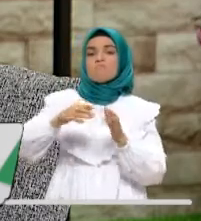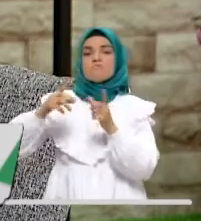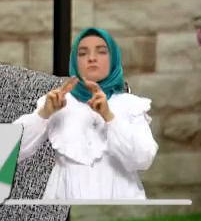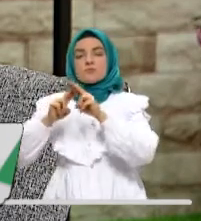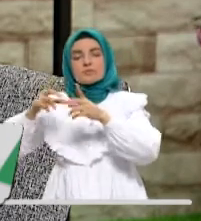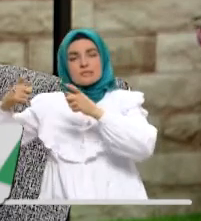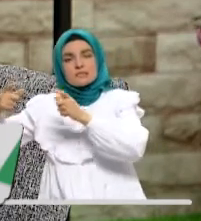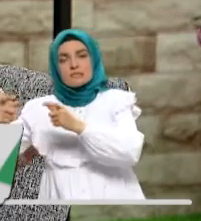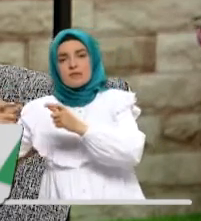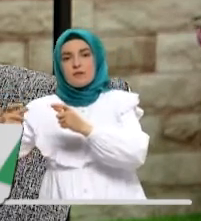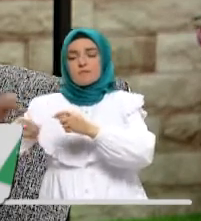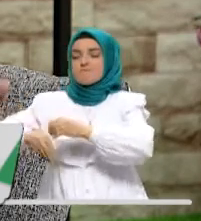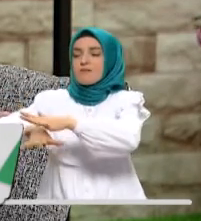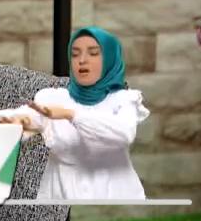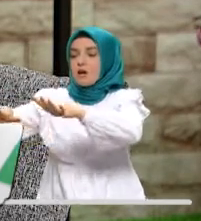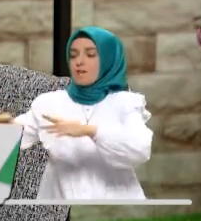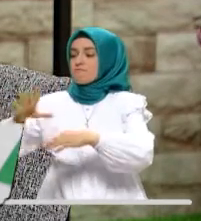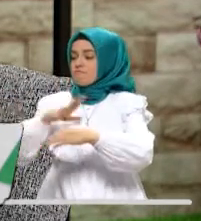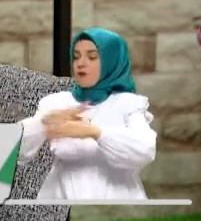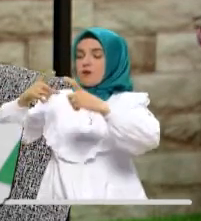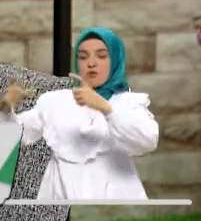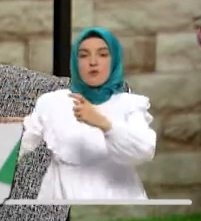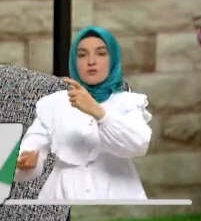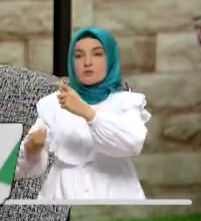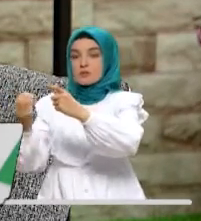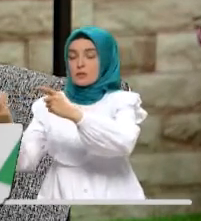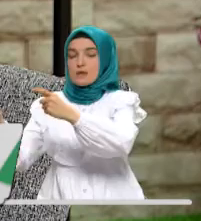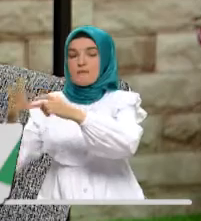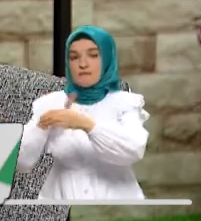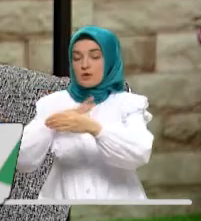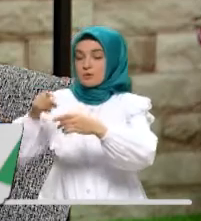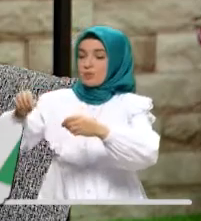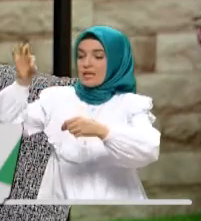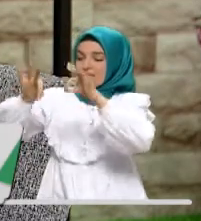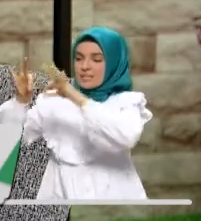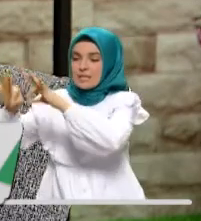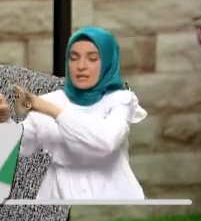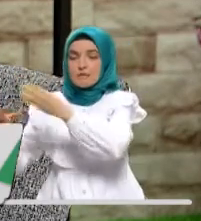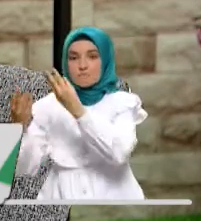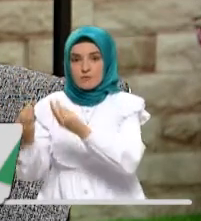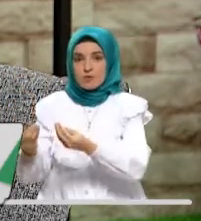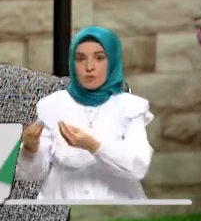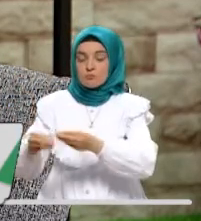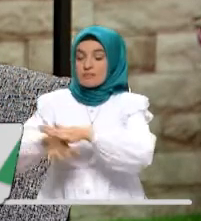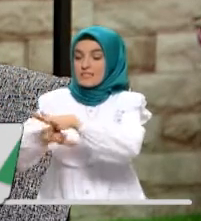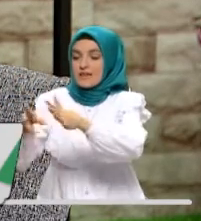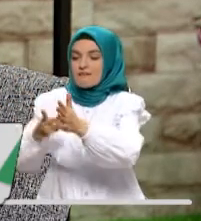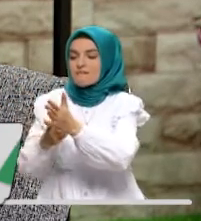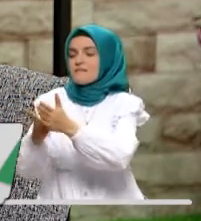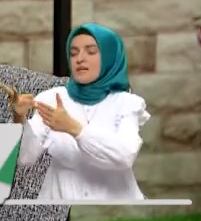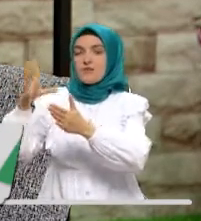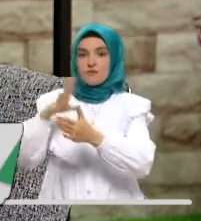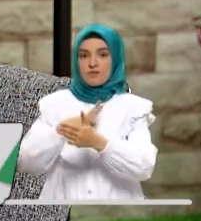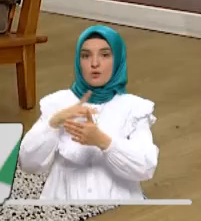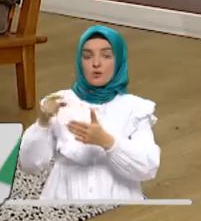taraflarında, Silivri taraflarında arazileri var. Arsaları. Şimdi bu arsalar ekilip biçilip çiftlik bunlar. Ekiliyor, biçiliyor ve